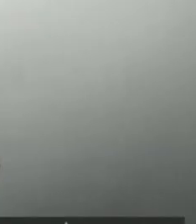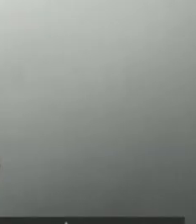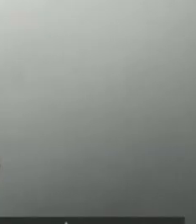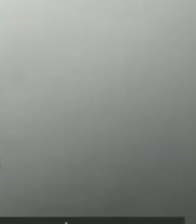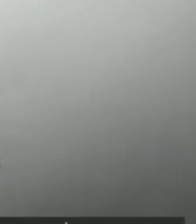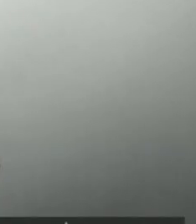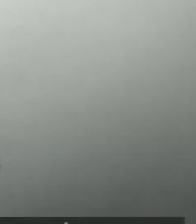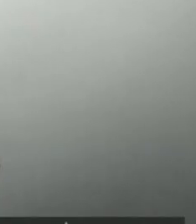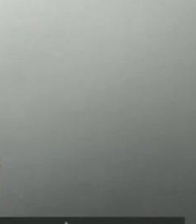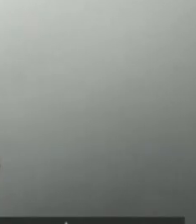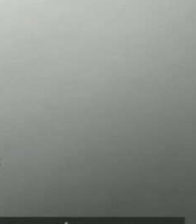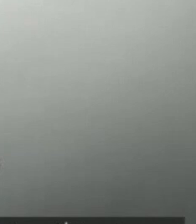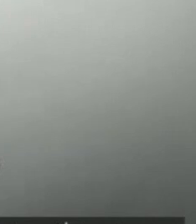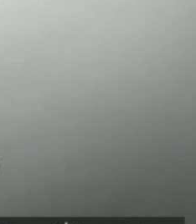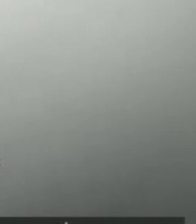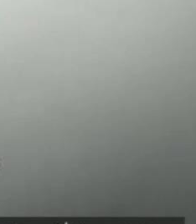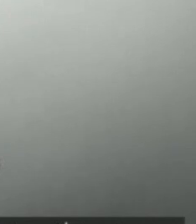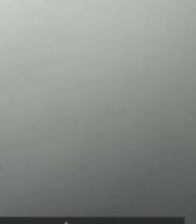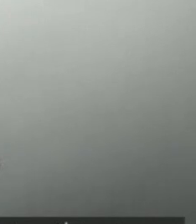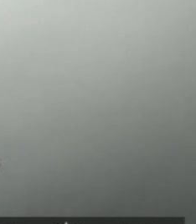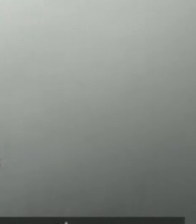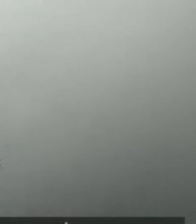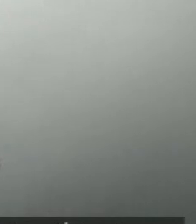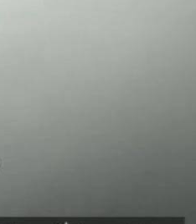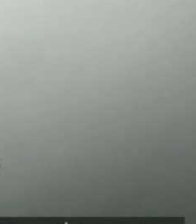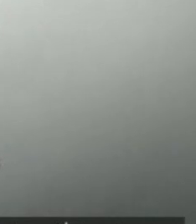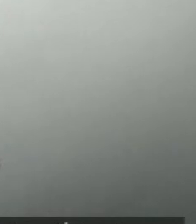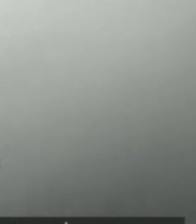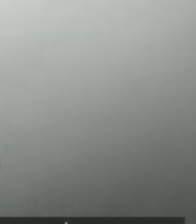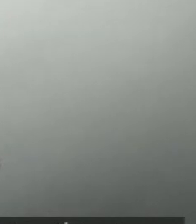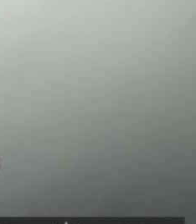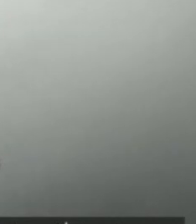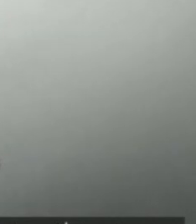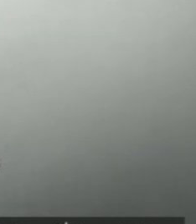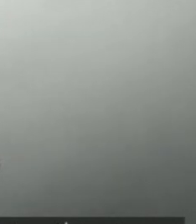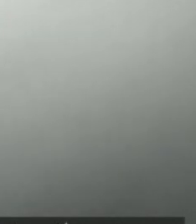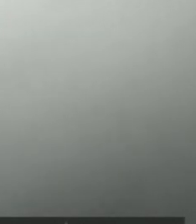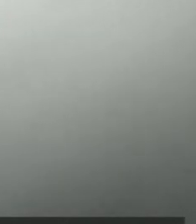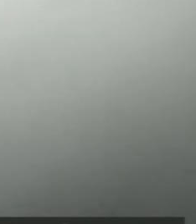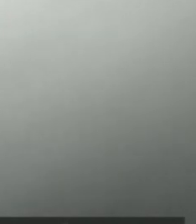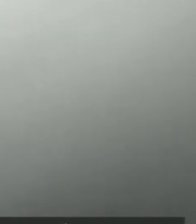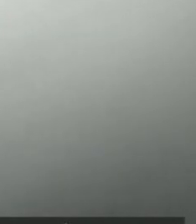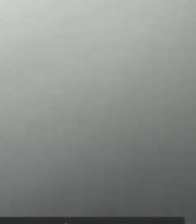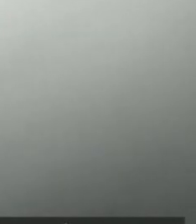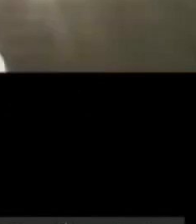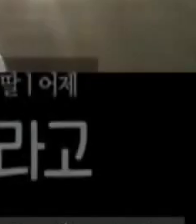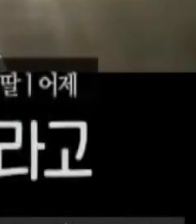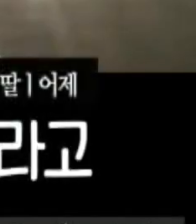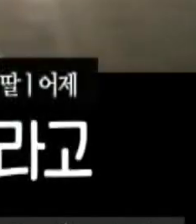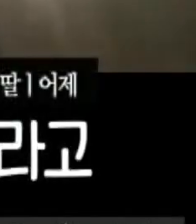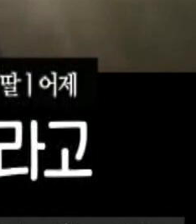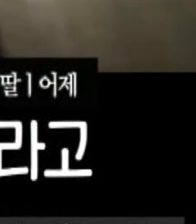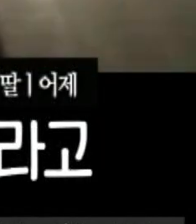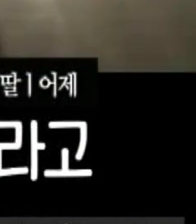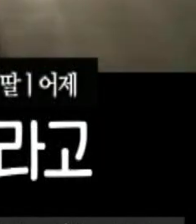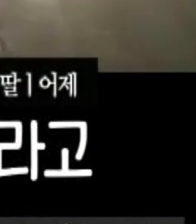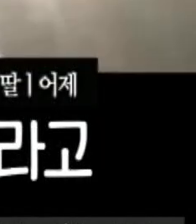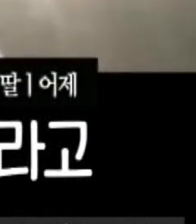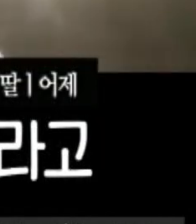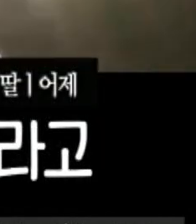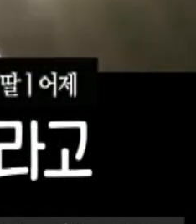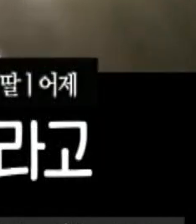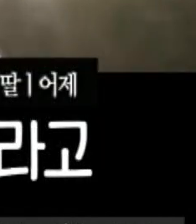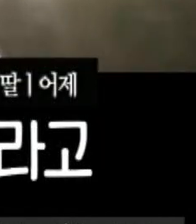미국에 있는 제 딸 안서리 박사 연결하겠습니다. 서리야 나와있니? 아, 네,